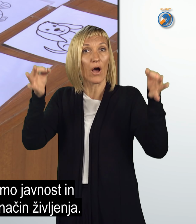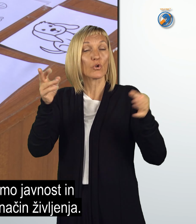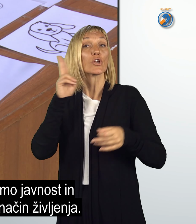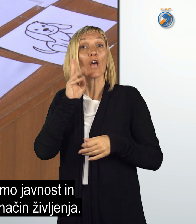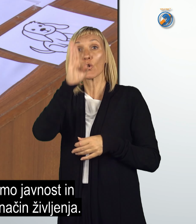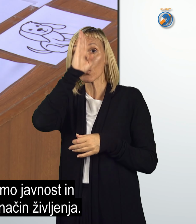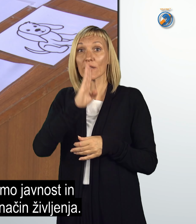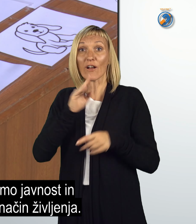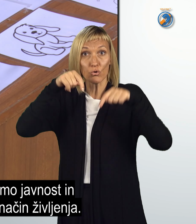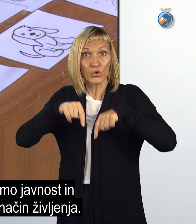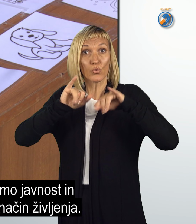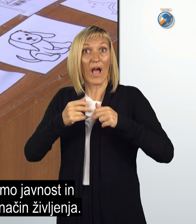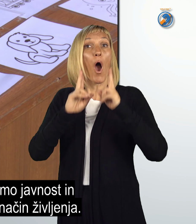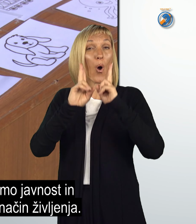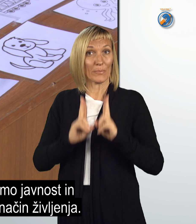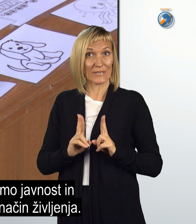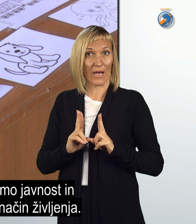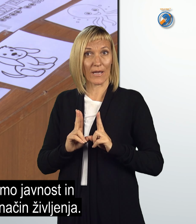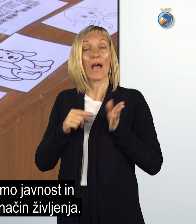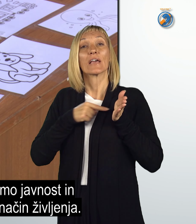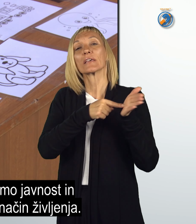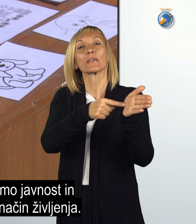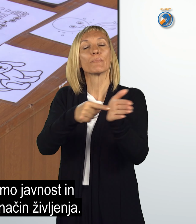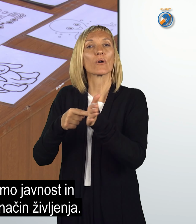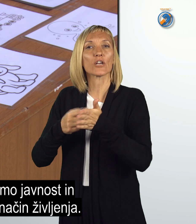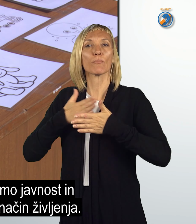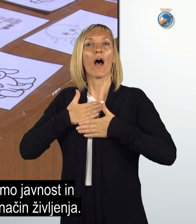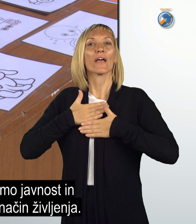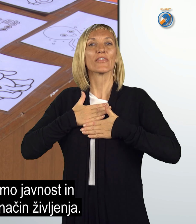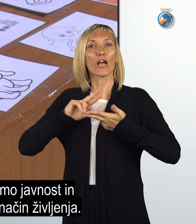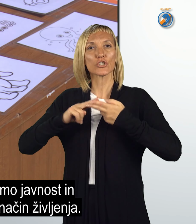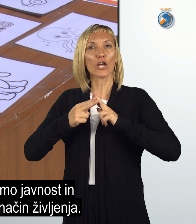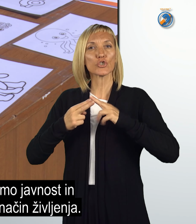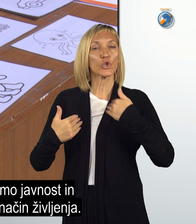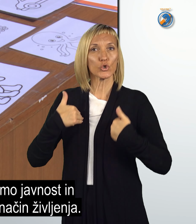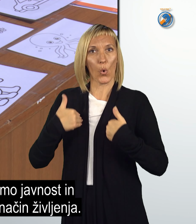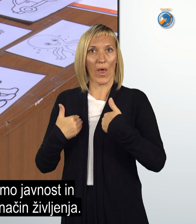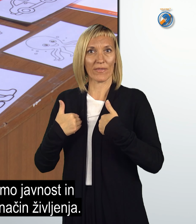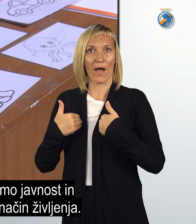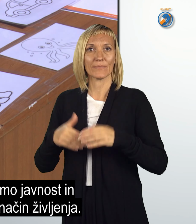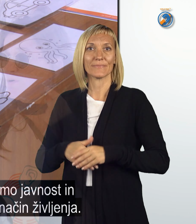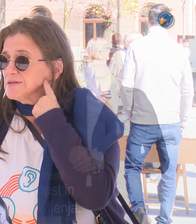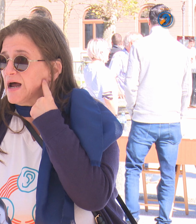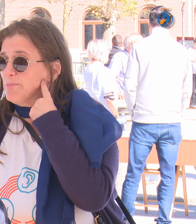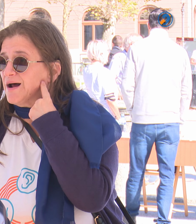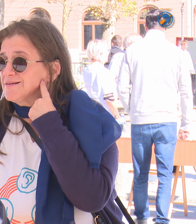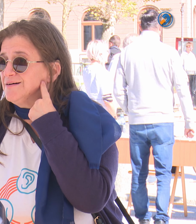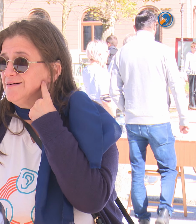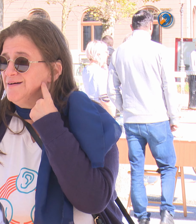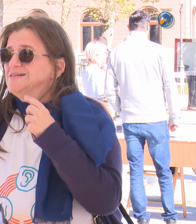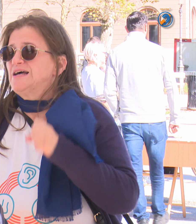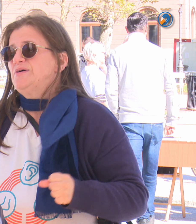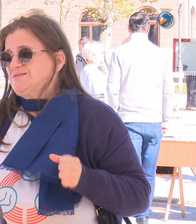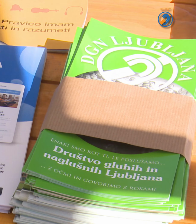da smo gluhi in naglušni, tle prikazujemo naš način življenja.